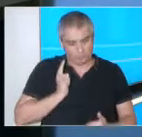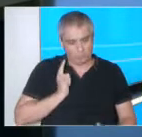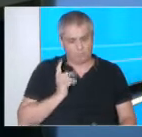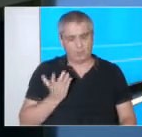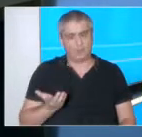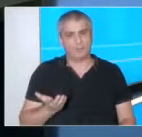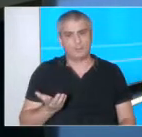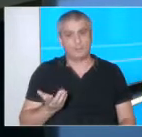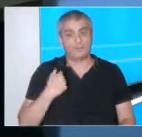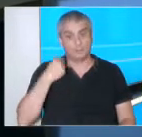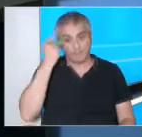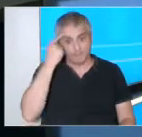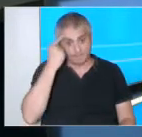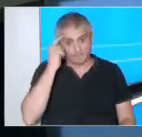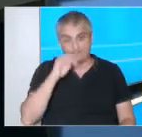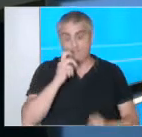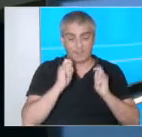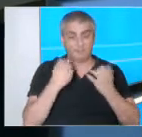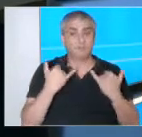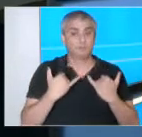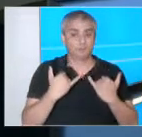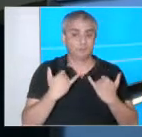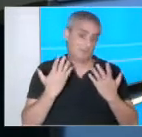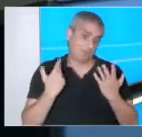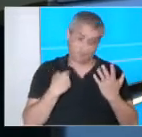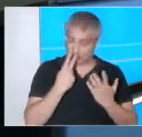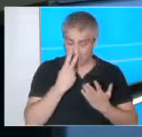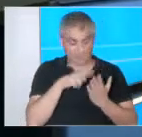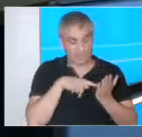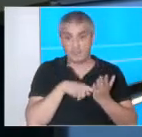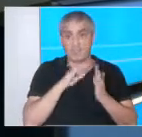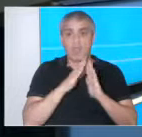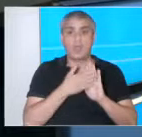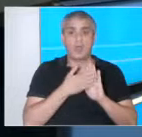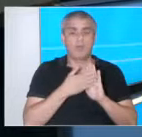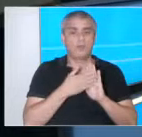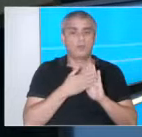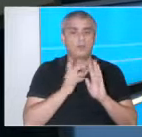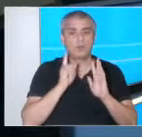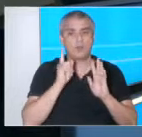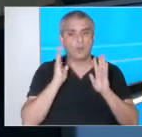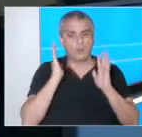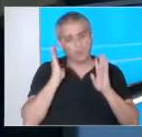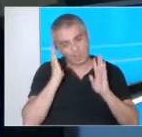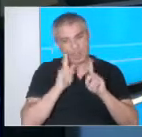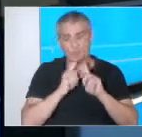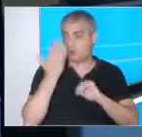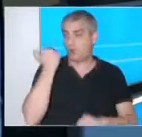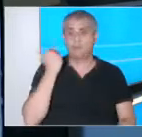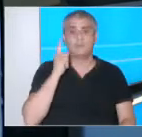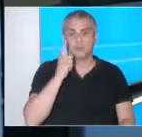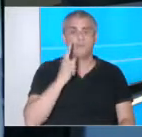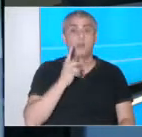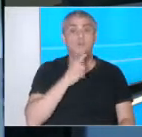זה. אני חושב שאם מגישים עכשיו, עד כמה שאני הספקתי לעבור על הכל, הוא לא כזה רע כמו הקודם, אבל